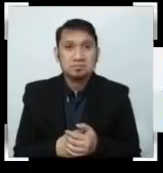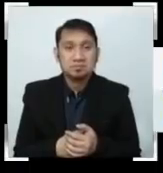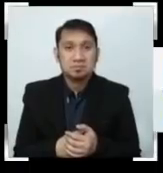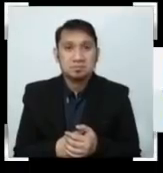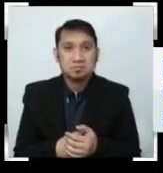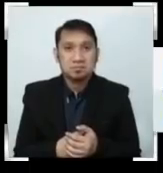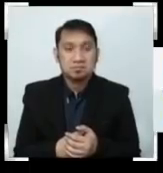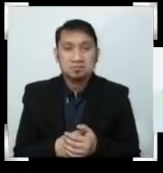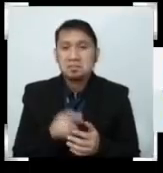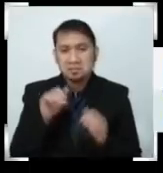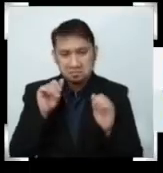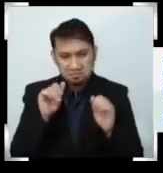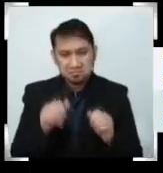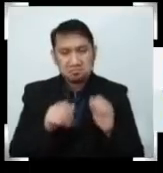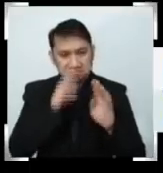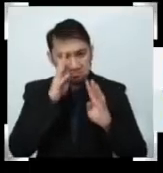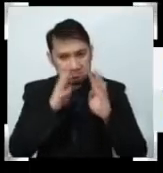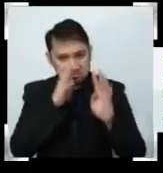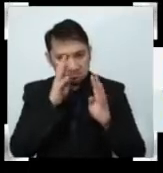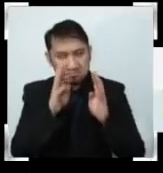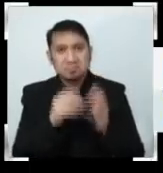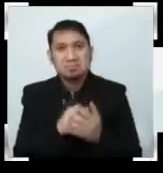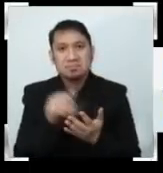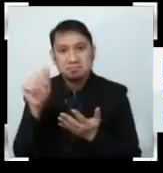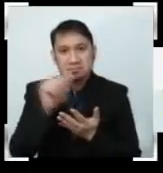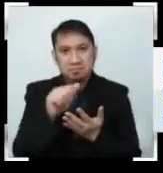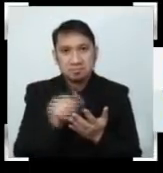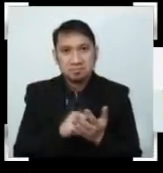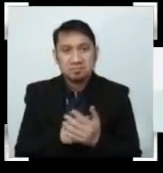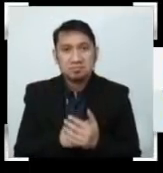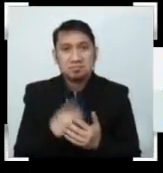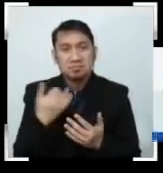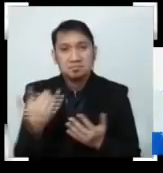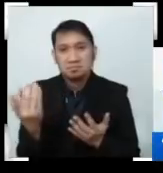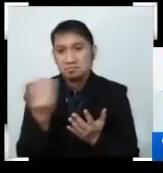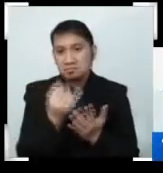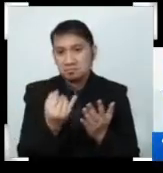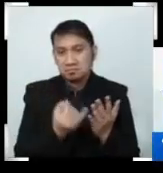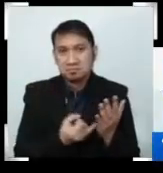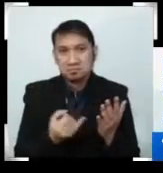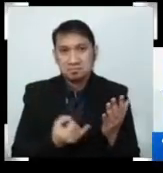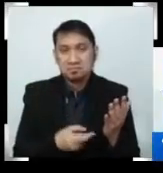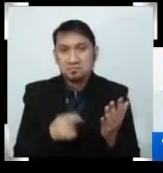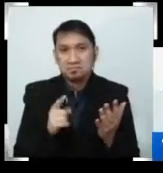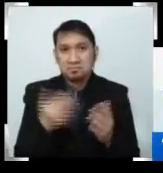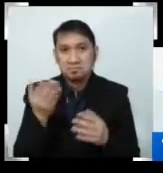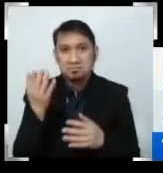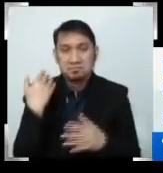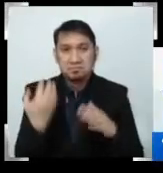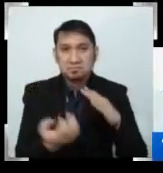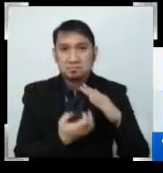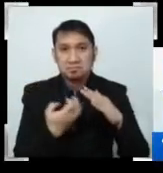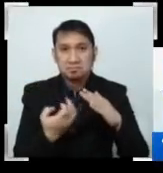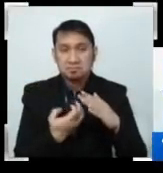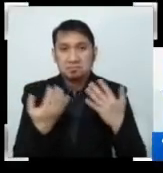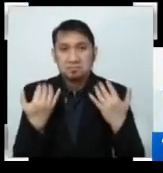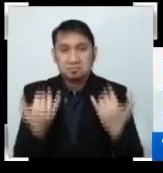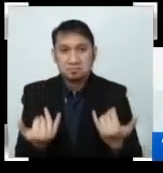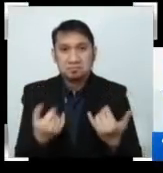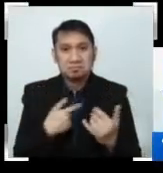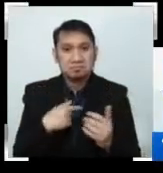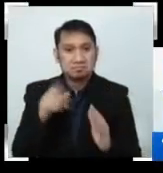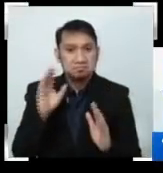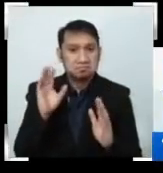Kaya niyang gawing obra. Drawing ang hilig ni Ira noong grade school. Nalinya sa portraits ngayong